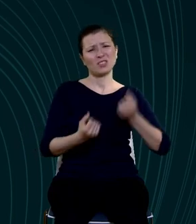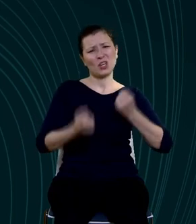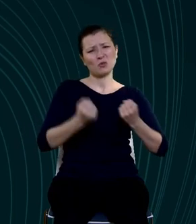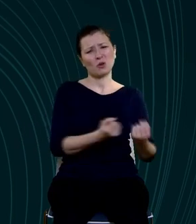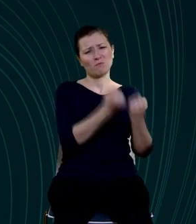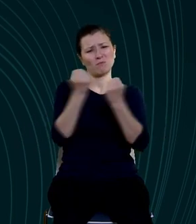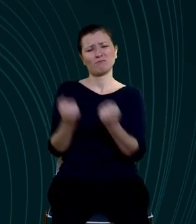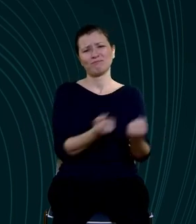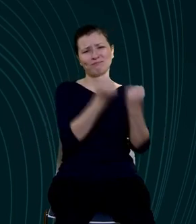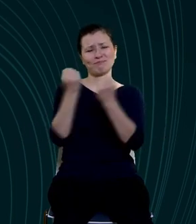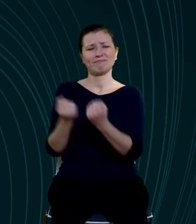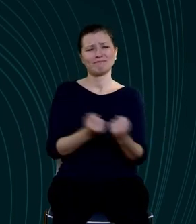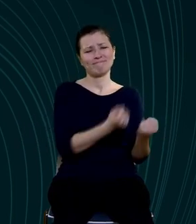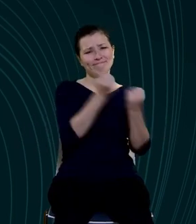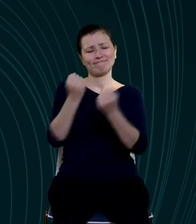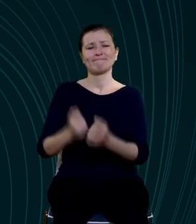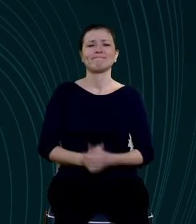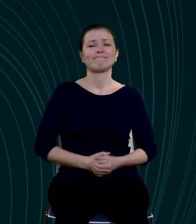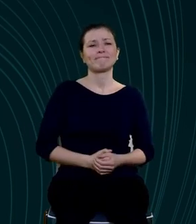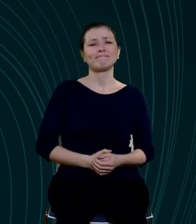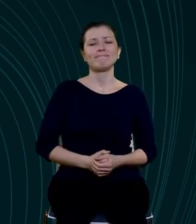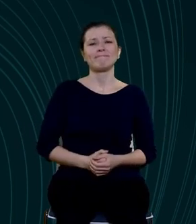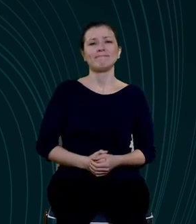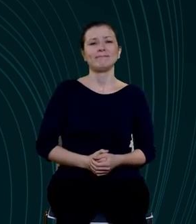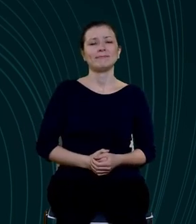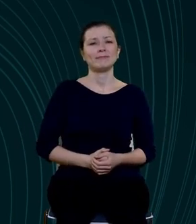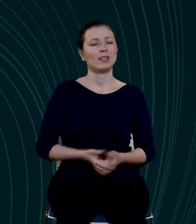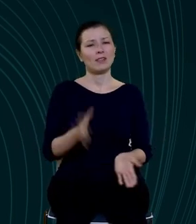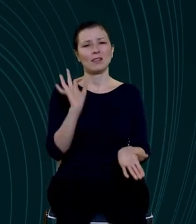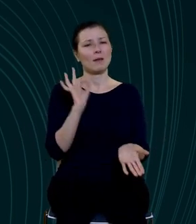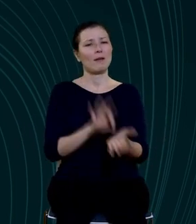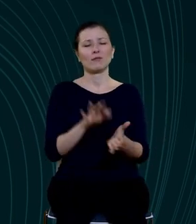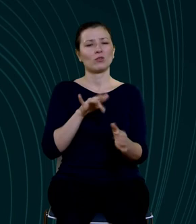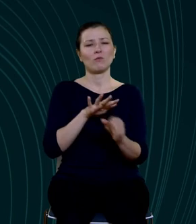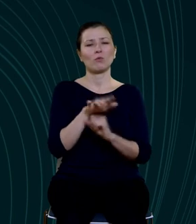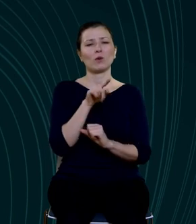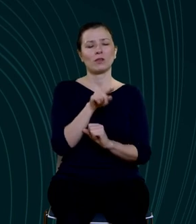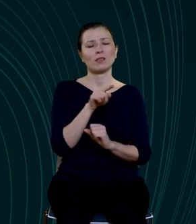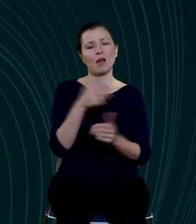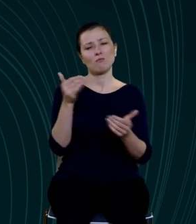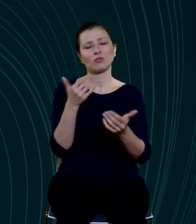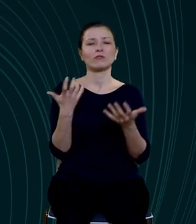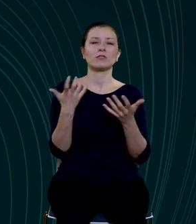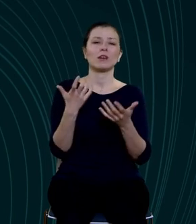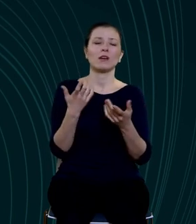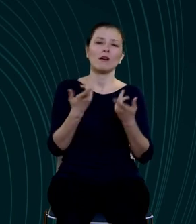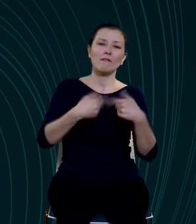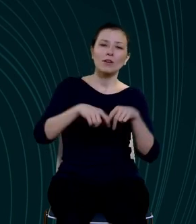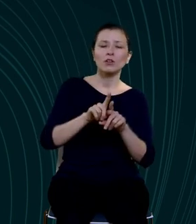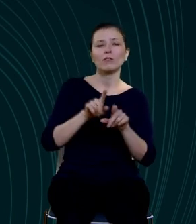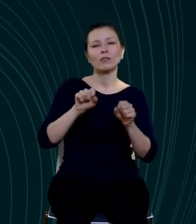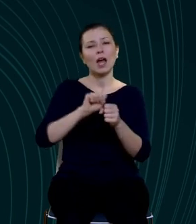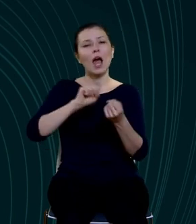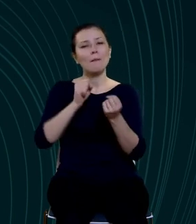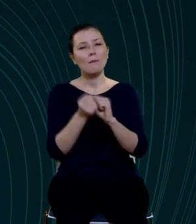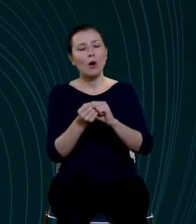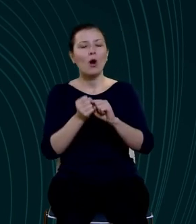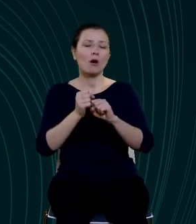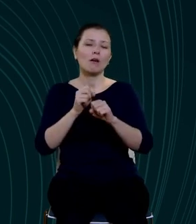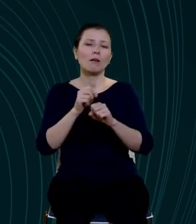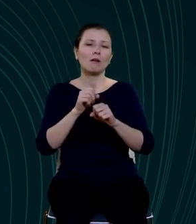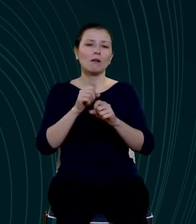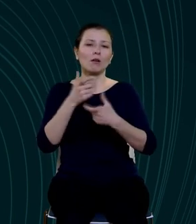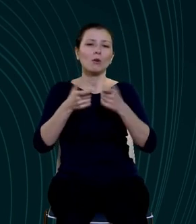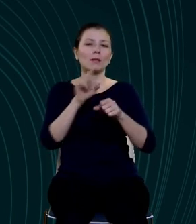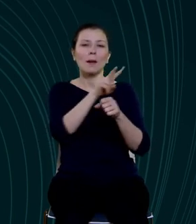też będzie w jakimś stopniu na pewno rzutowało na możliwości wykonywania czy prowadzenia monitoringu w